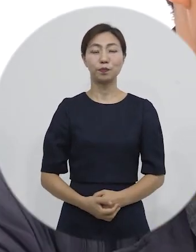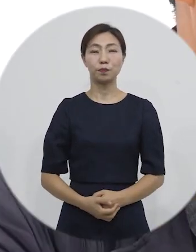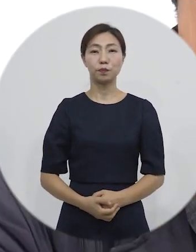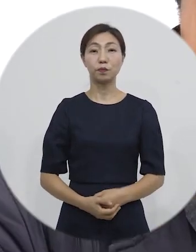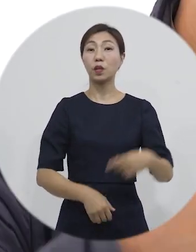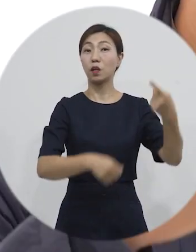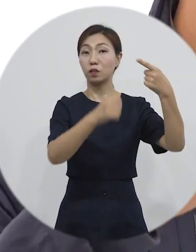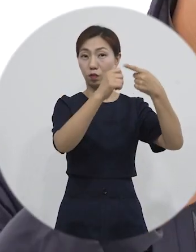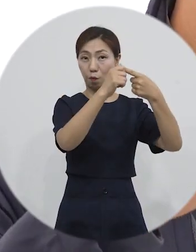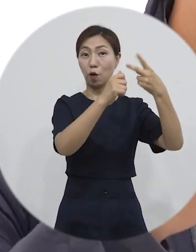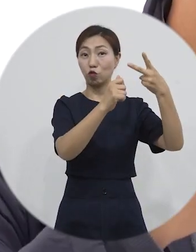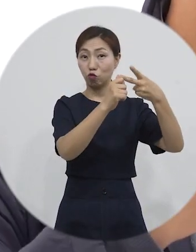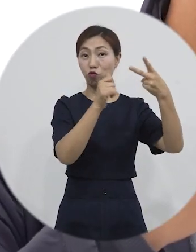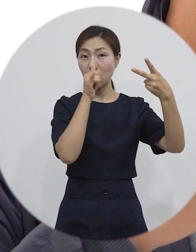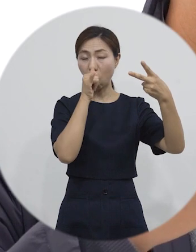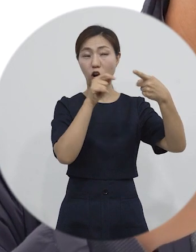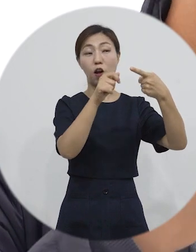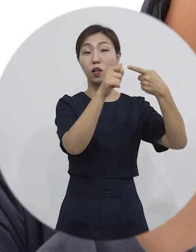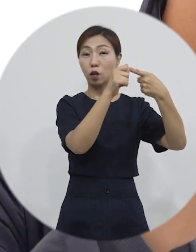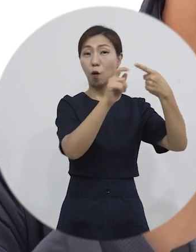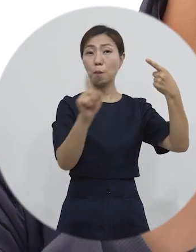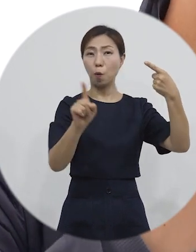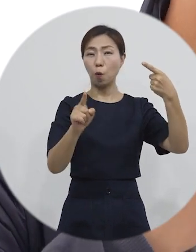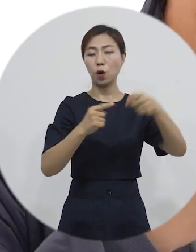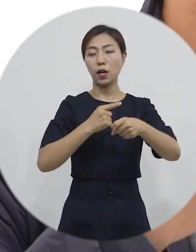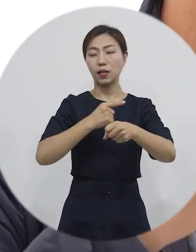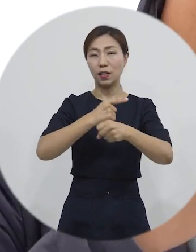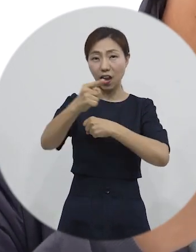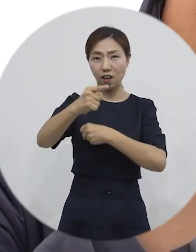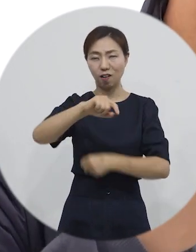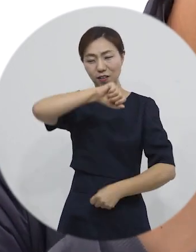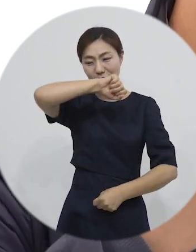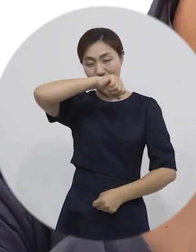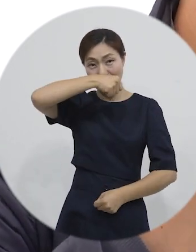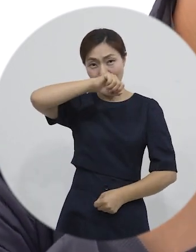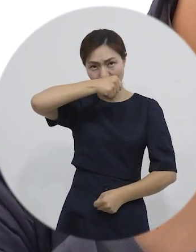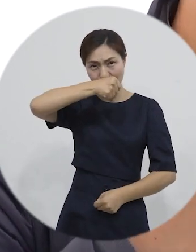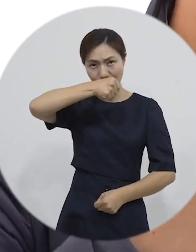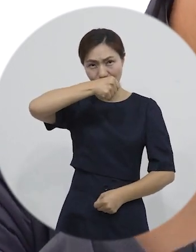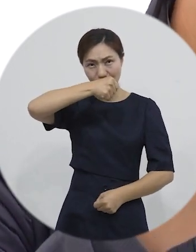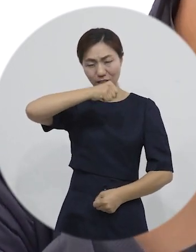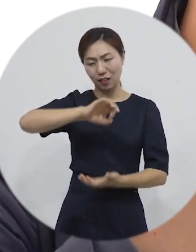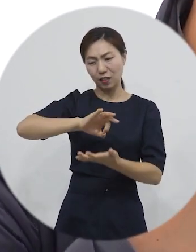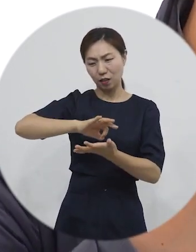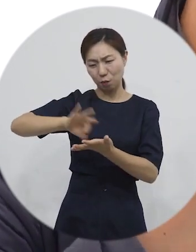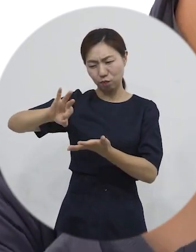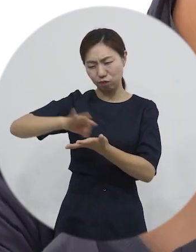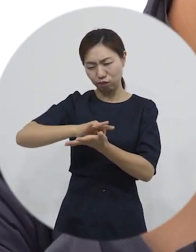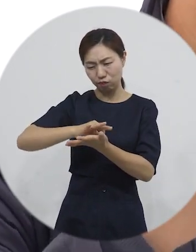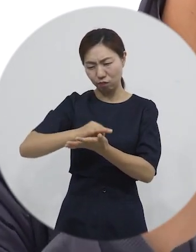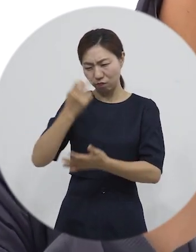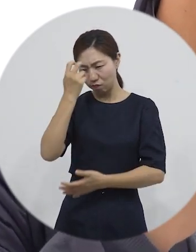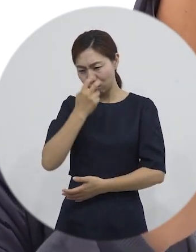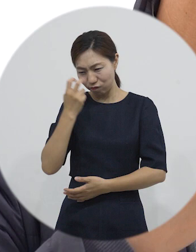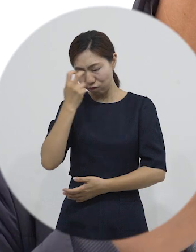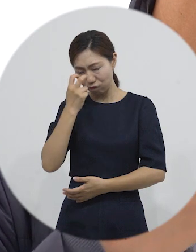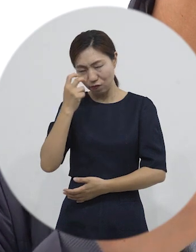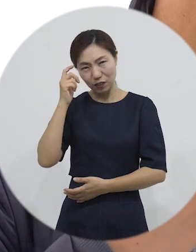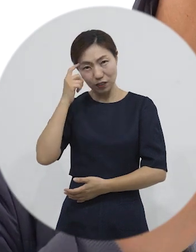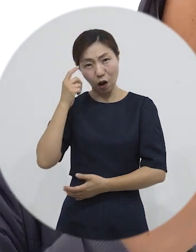대상으로 하는데, 첫 번째는 내년도에 집행을 하게 될 예산안에 대한 의견입니다.